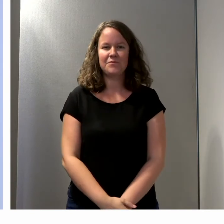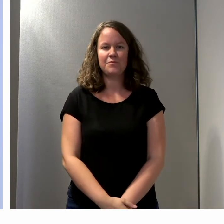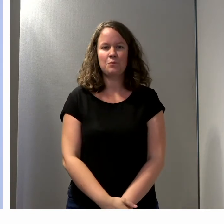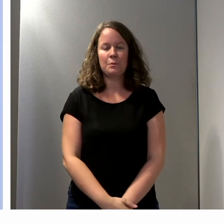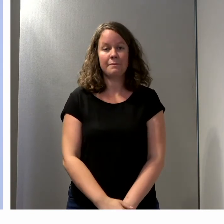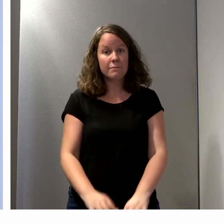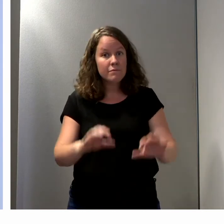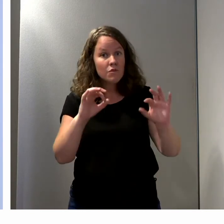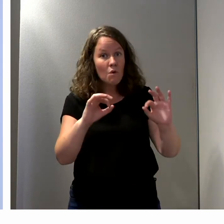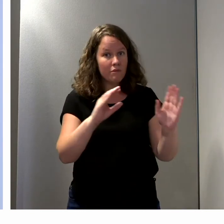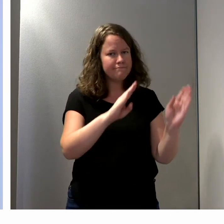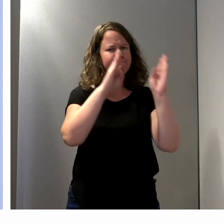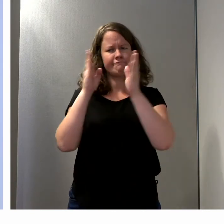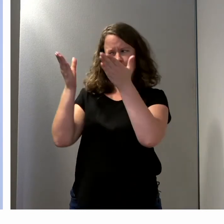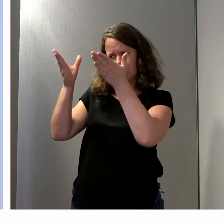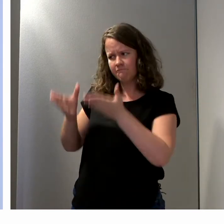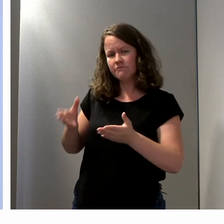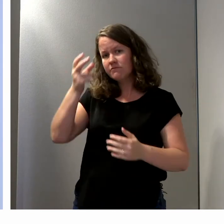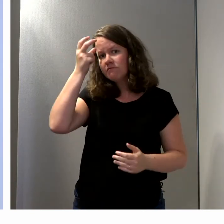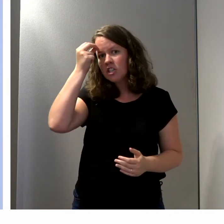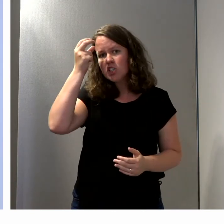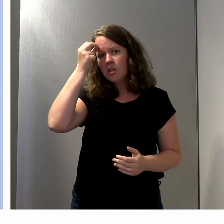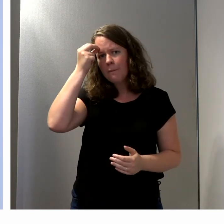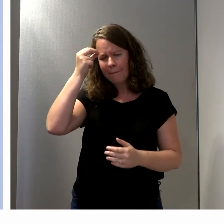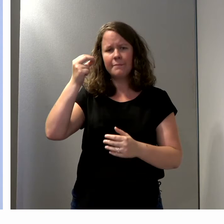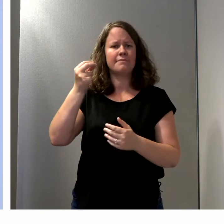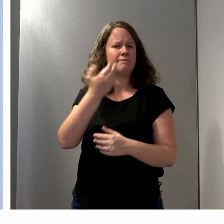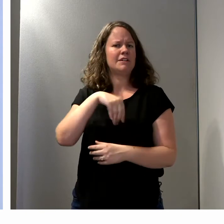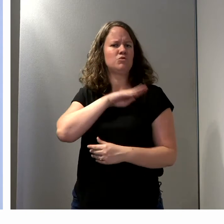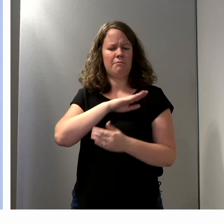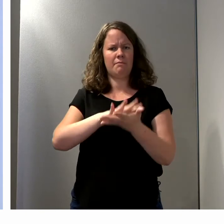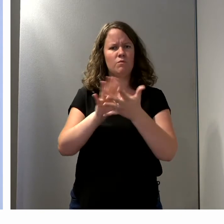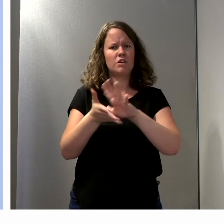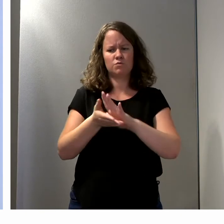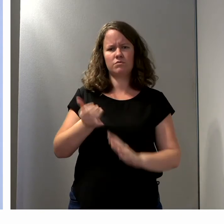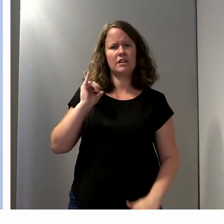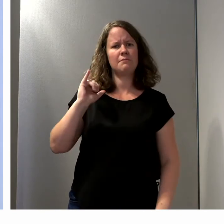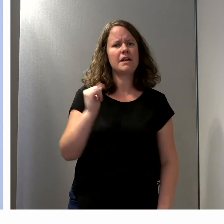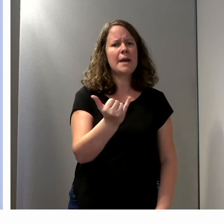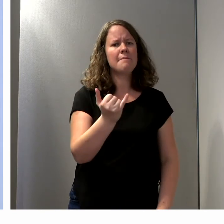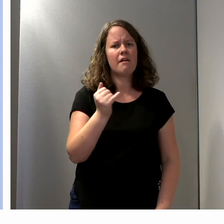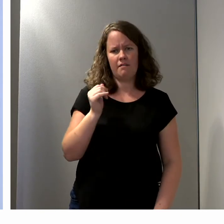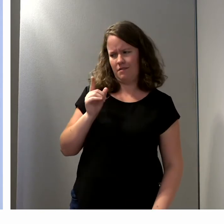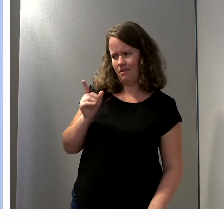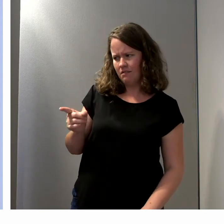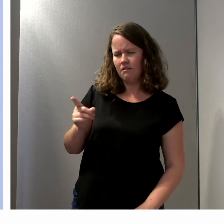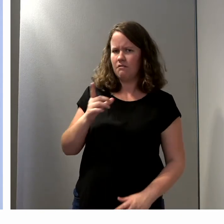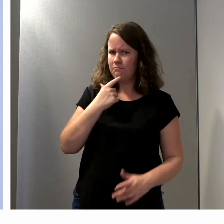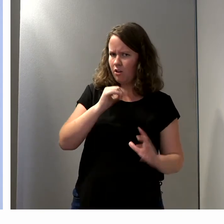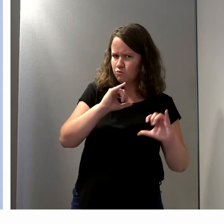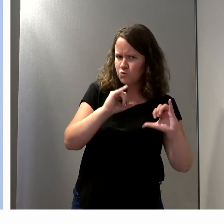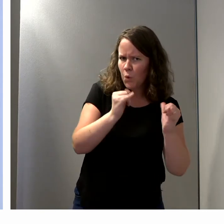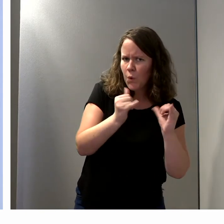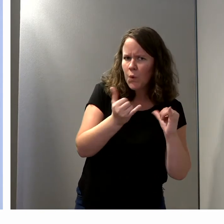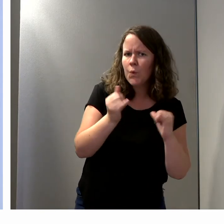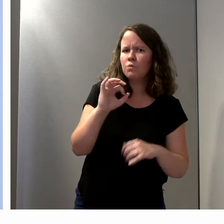Jérôme, notamment en tant que responsable de Cap Games. On a vu que là, il y avait un certain nombre d'enjeux autour des jeux. J'ai